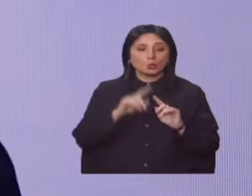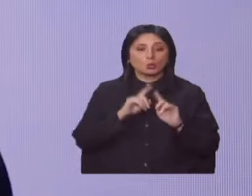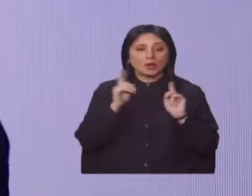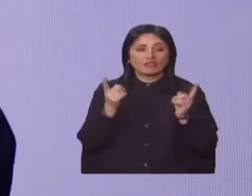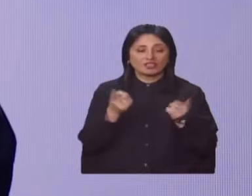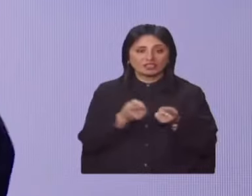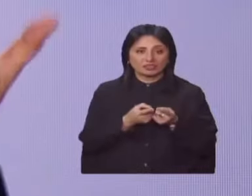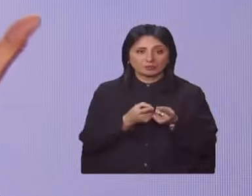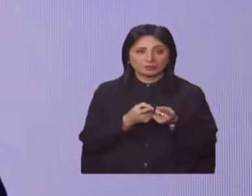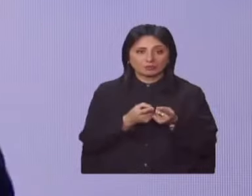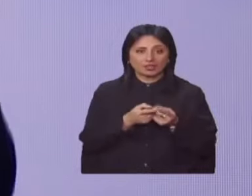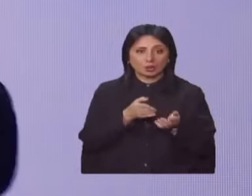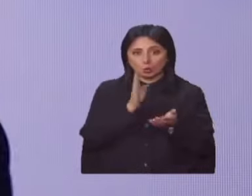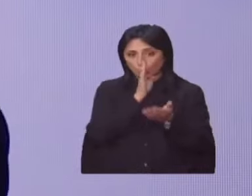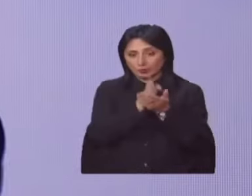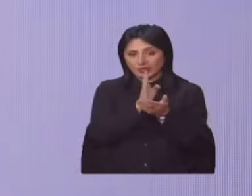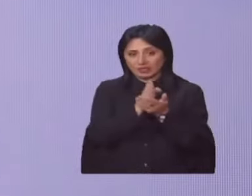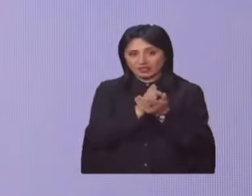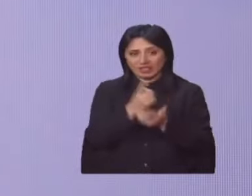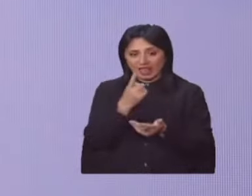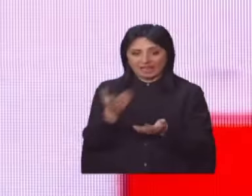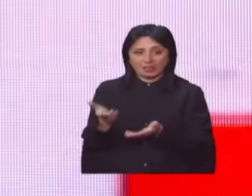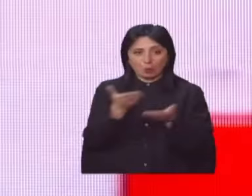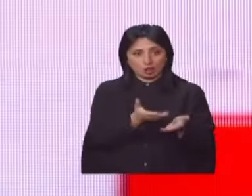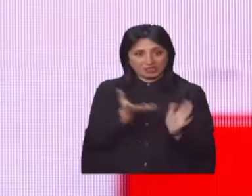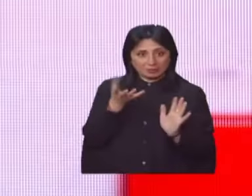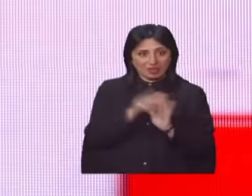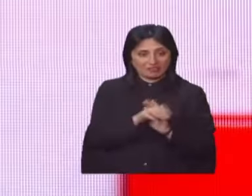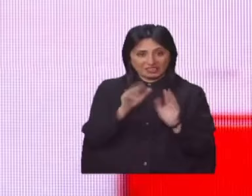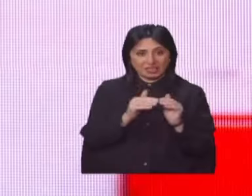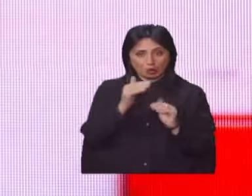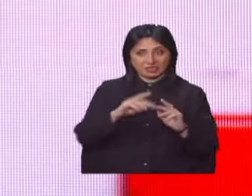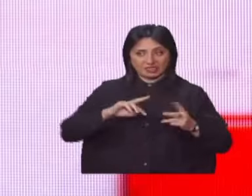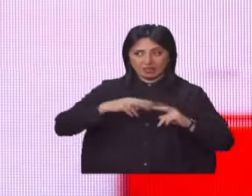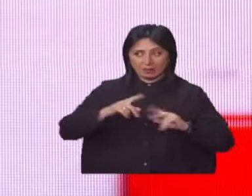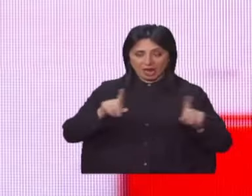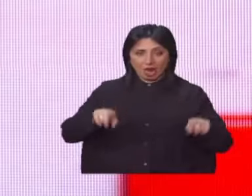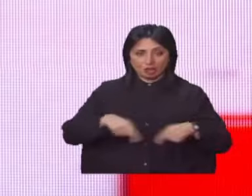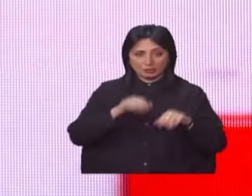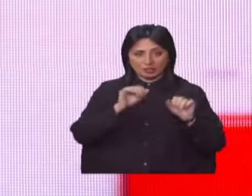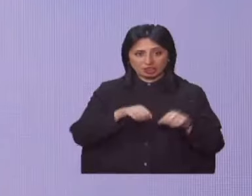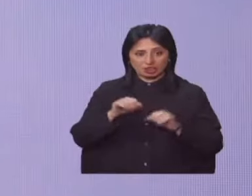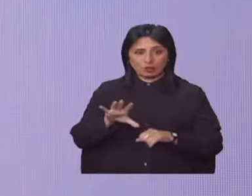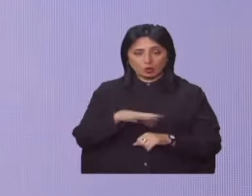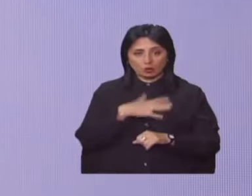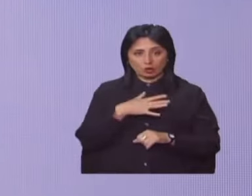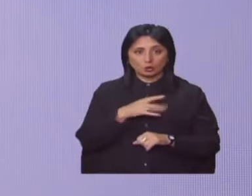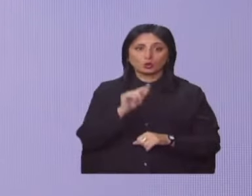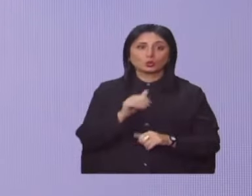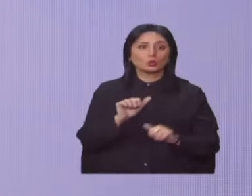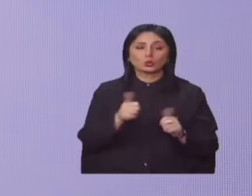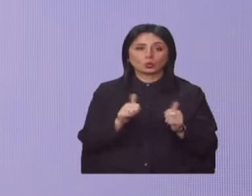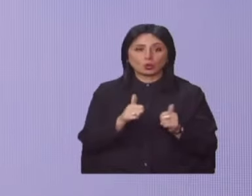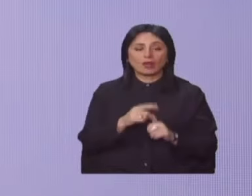უმრავლესობას უმიზნებთ, ანუ ერთ მოწვევაში გსურთ, რომ საკონსტიტუციო ცვლილებების განხორციელების შესაძლებლობა გქონდეთ, თუ